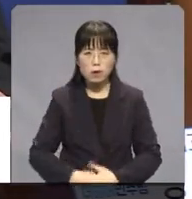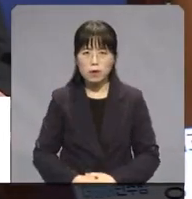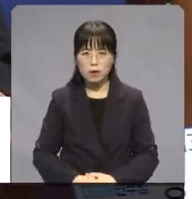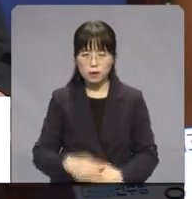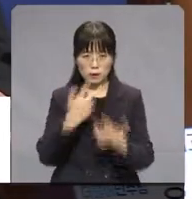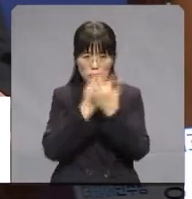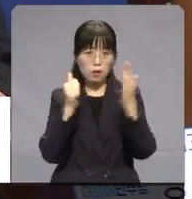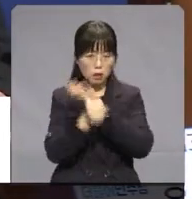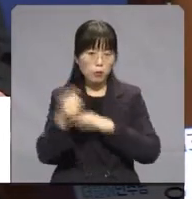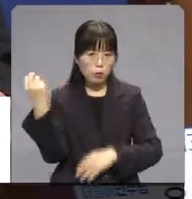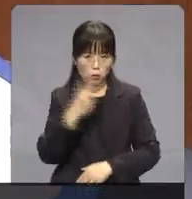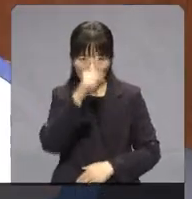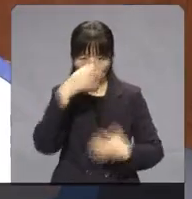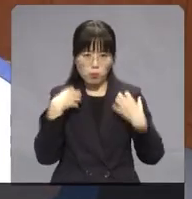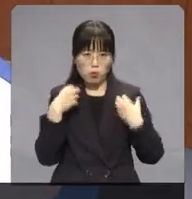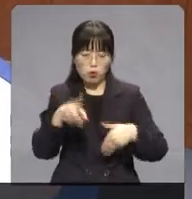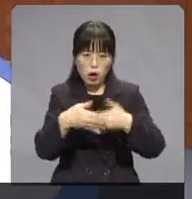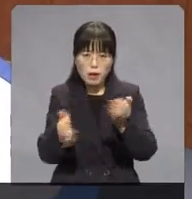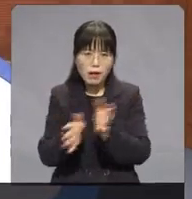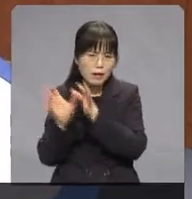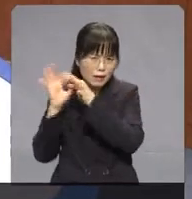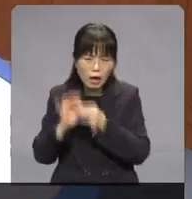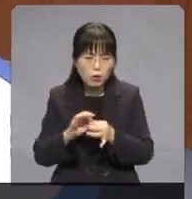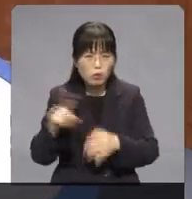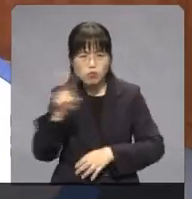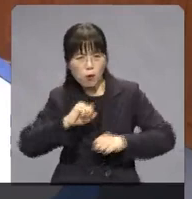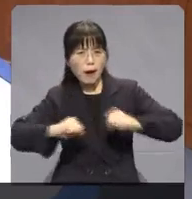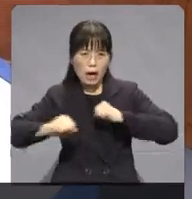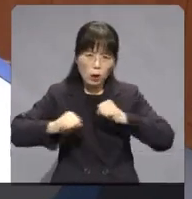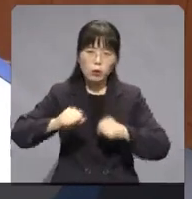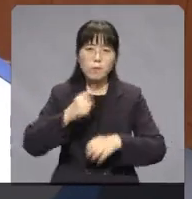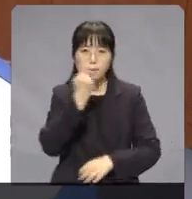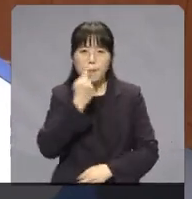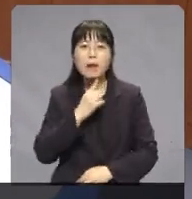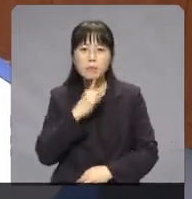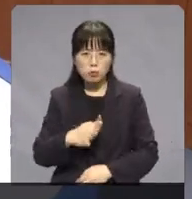이 대표는 그러면서 정부 여당은 계속 무엇을 하겠다 말하는데